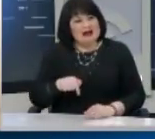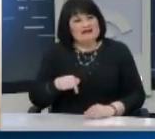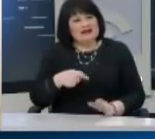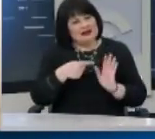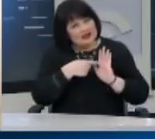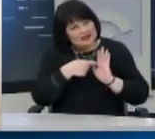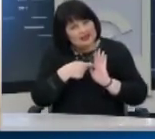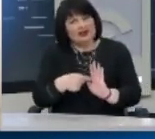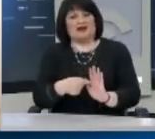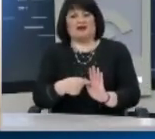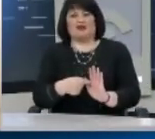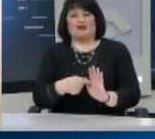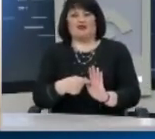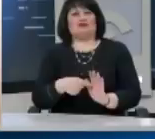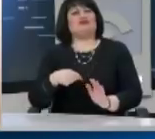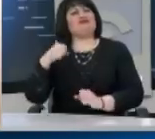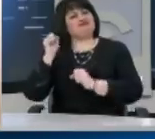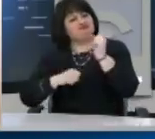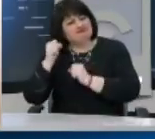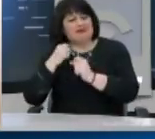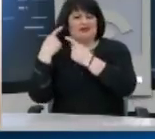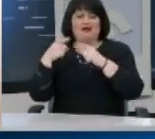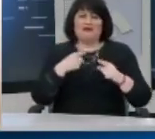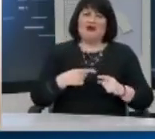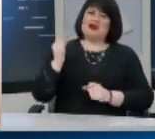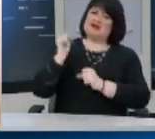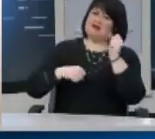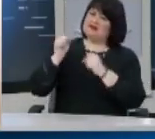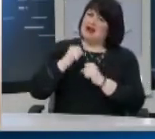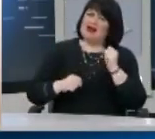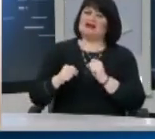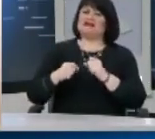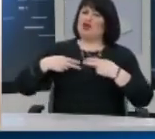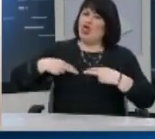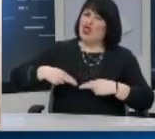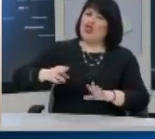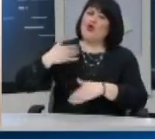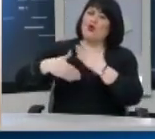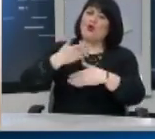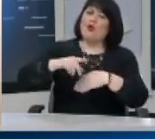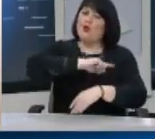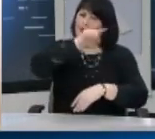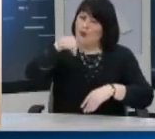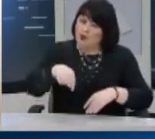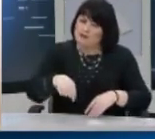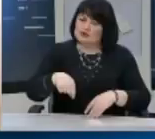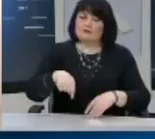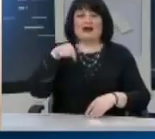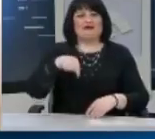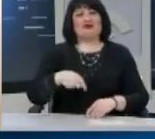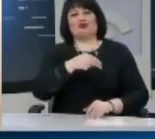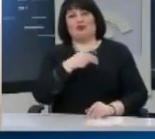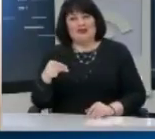φωτίζονται και με τις αστάθειες διαφορές που υπάρχουν μέσα από τη διαδρομή του πώς φτάσαμε μέχρι εδώ αλλά αυτό το